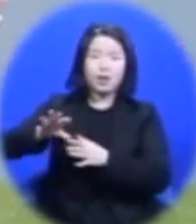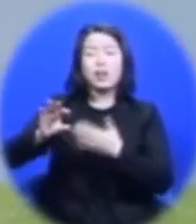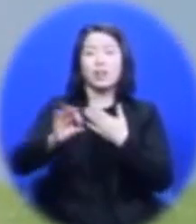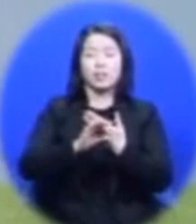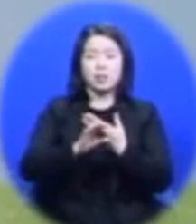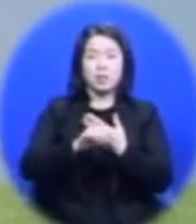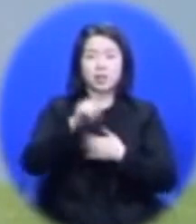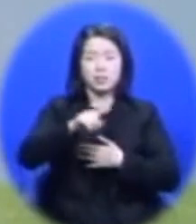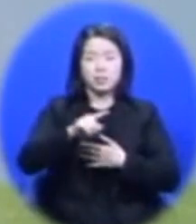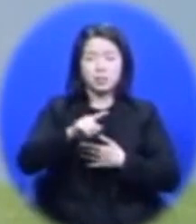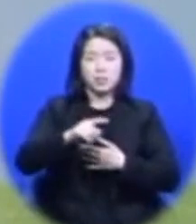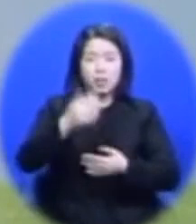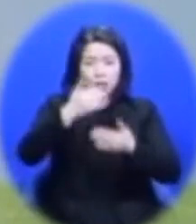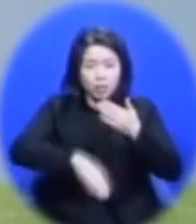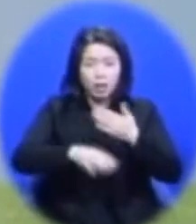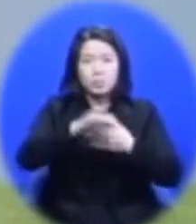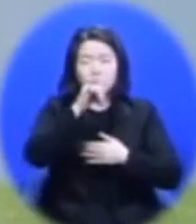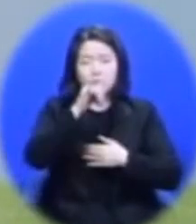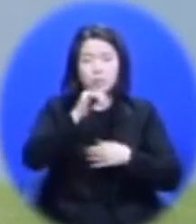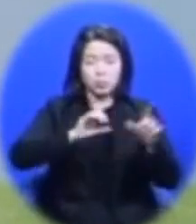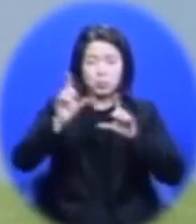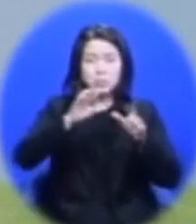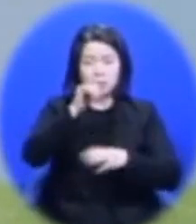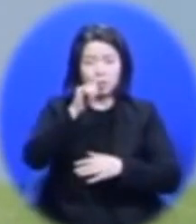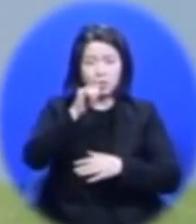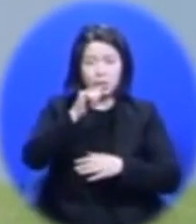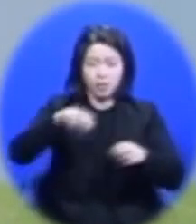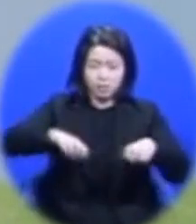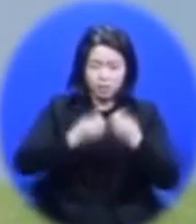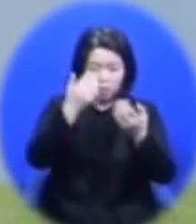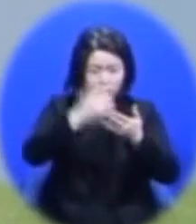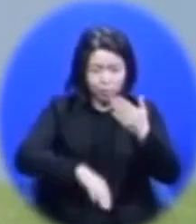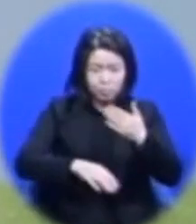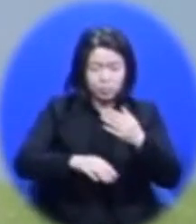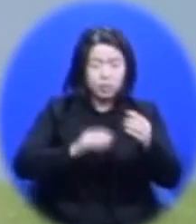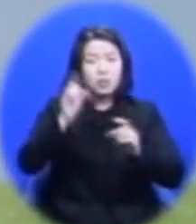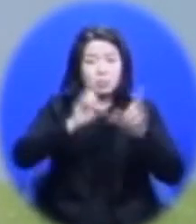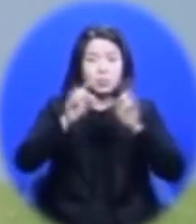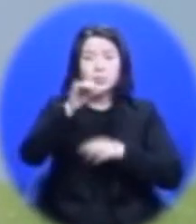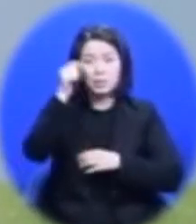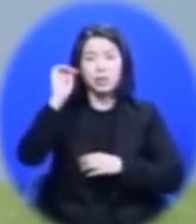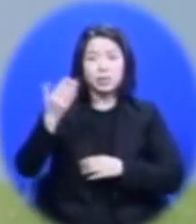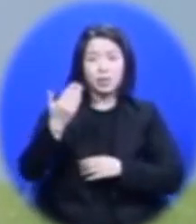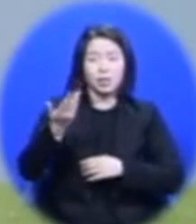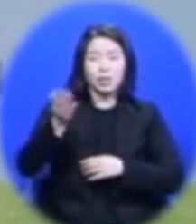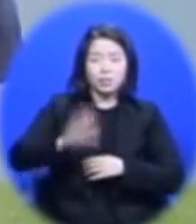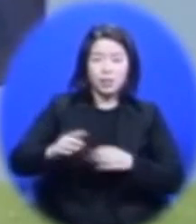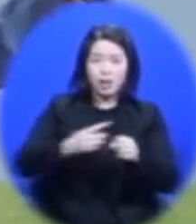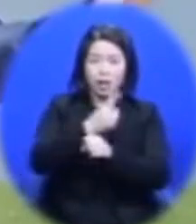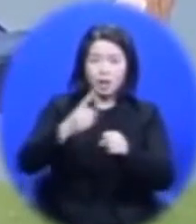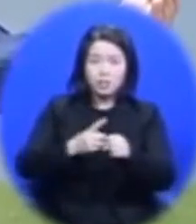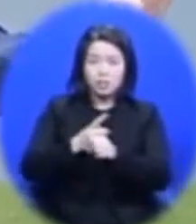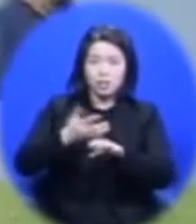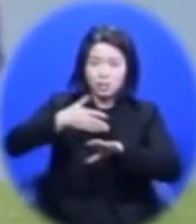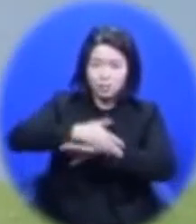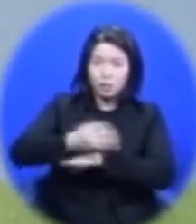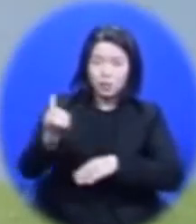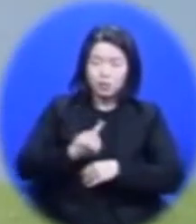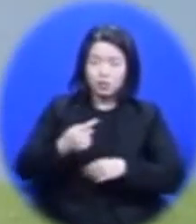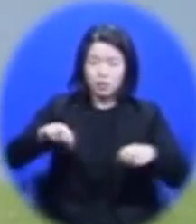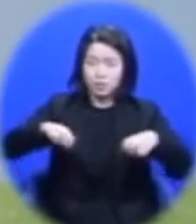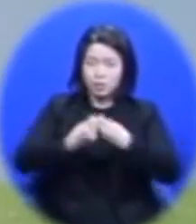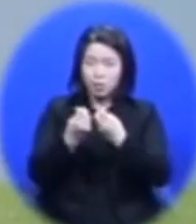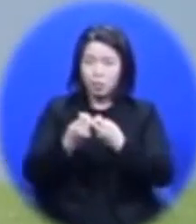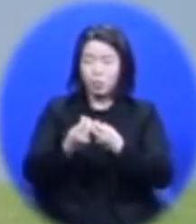흔적이 있어야 될 거 아니에요? 그런 사고를 당했다는 무슨 흔적이. 그런데 한 시간 늦게 와서 그런 사고를 당했다는 이야기만